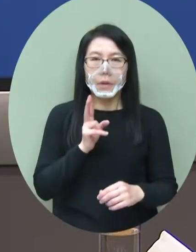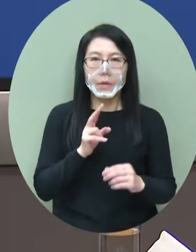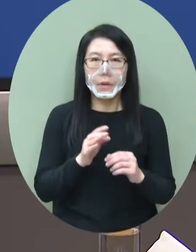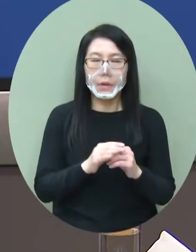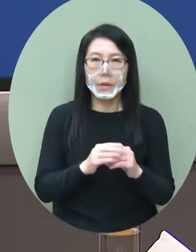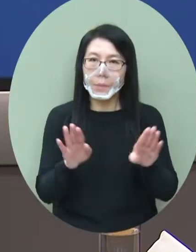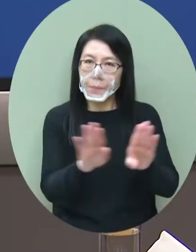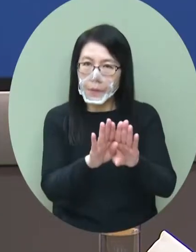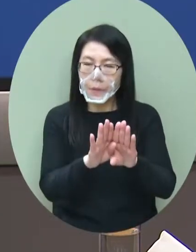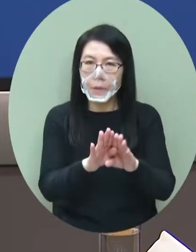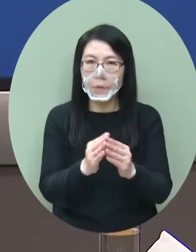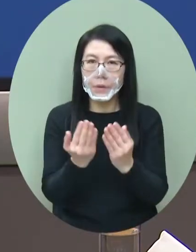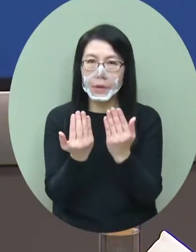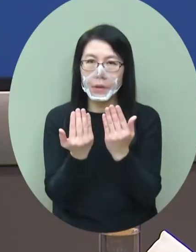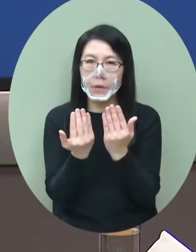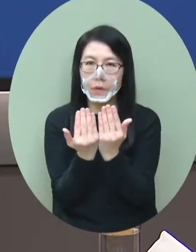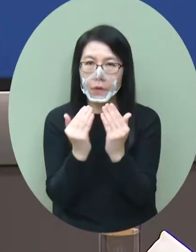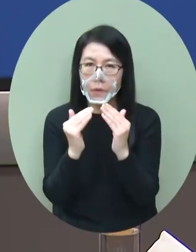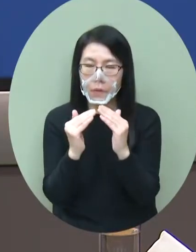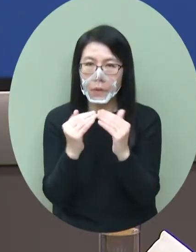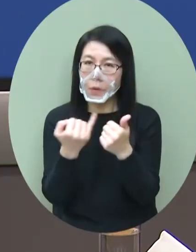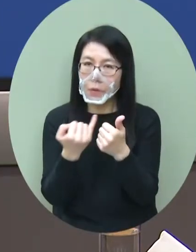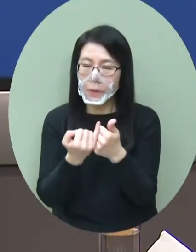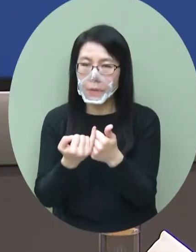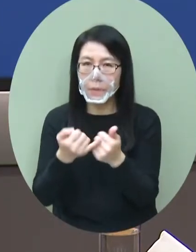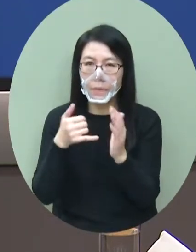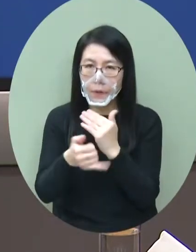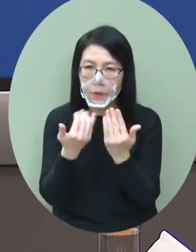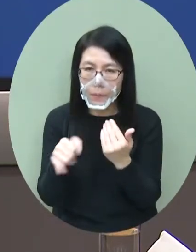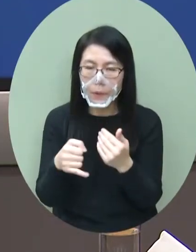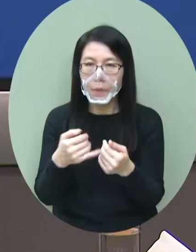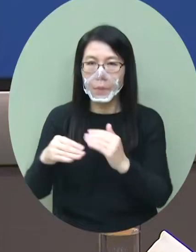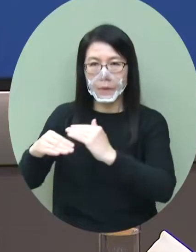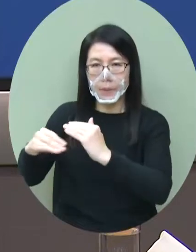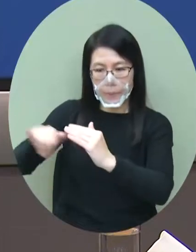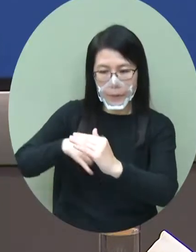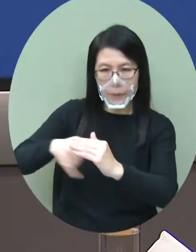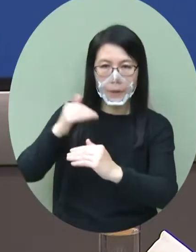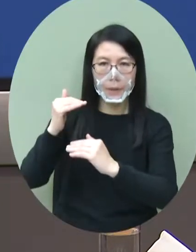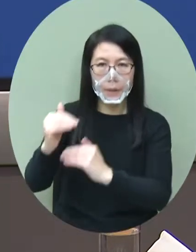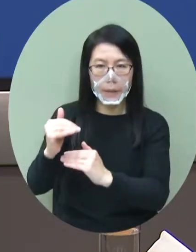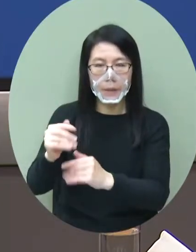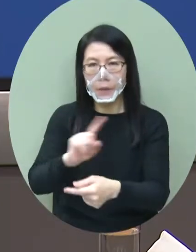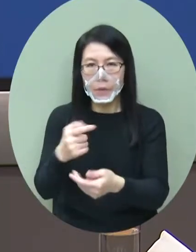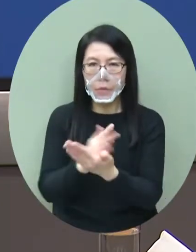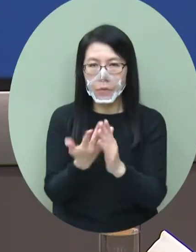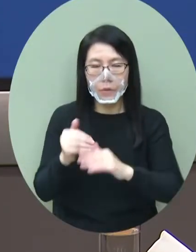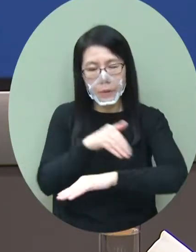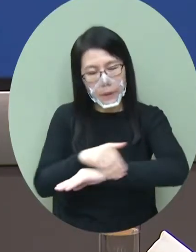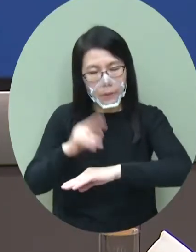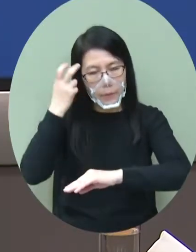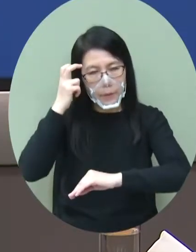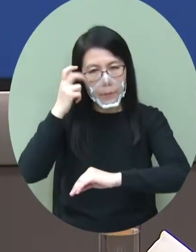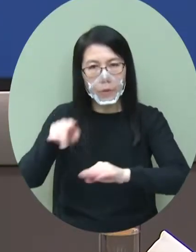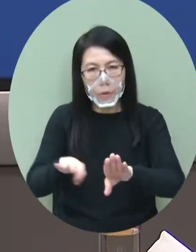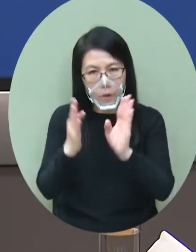到在这个入境的限制方面是怎么有一个路线图啊来开放啊，所以这个都是我